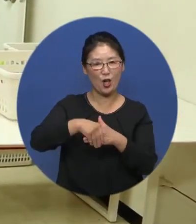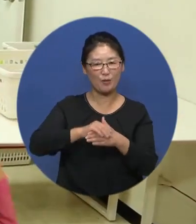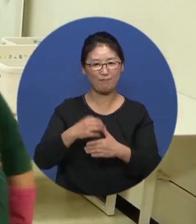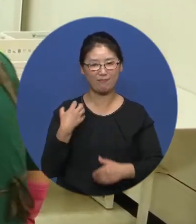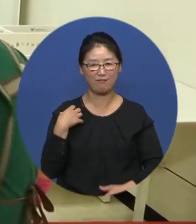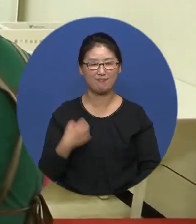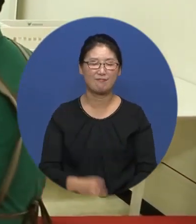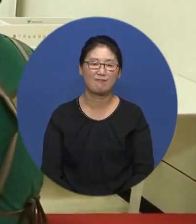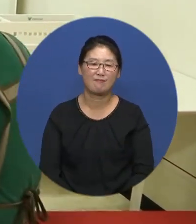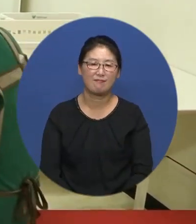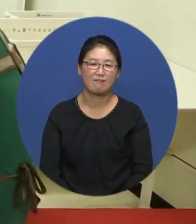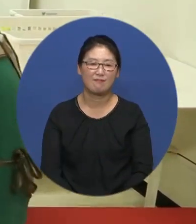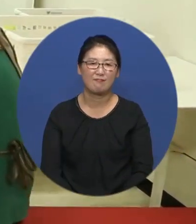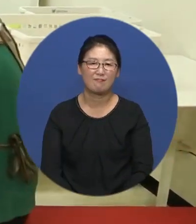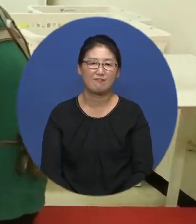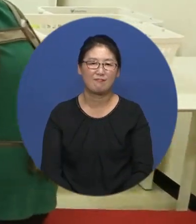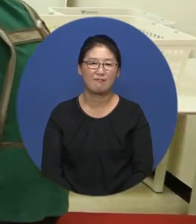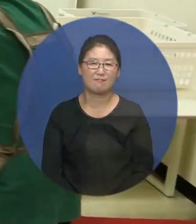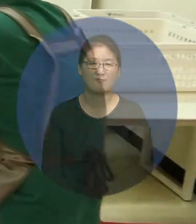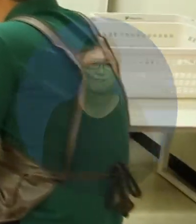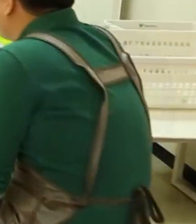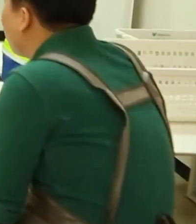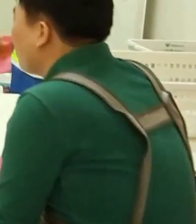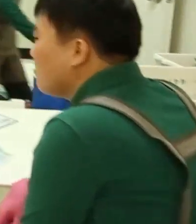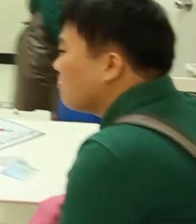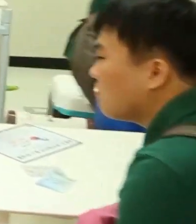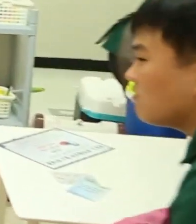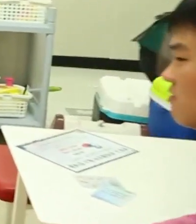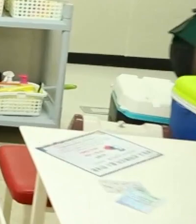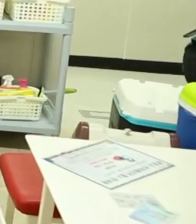김이 회사 빠졌어요. 책이